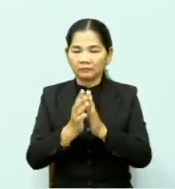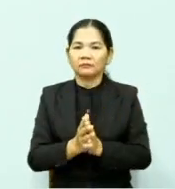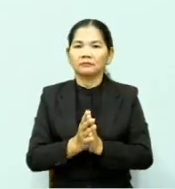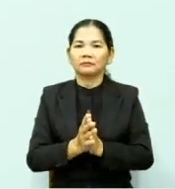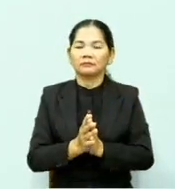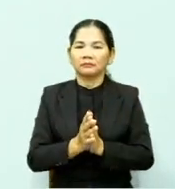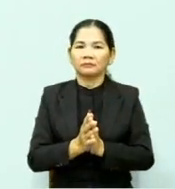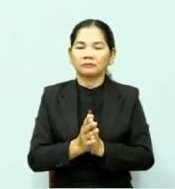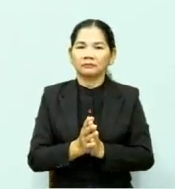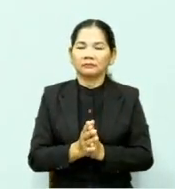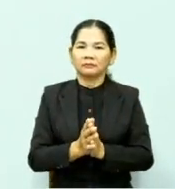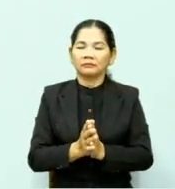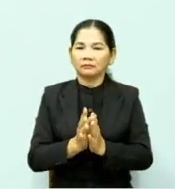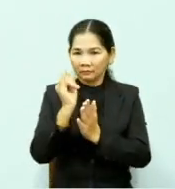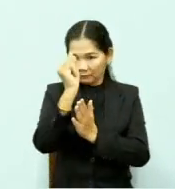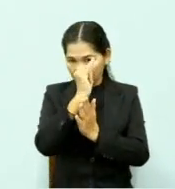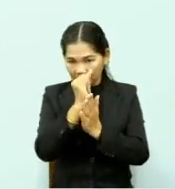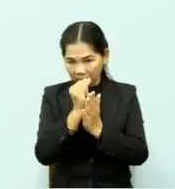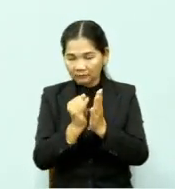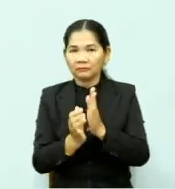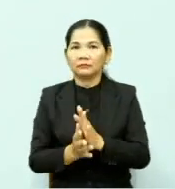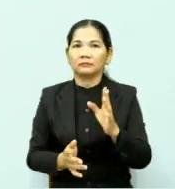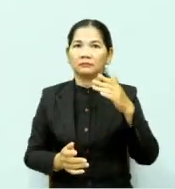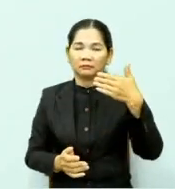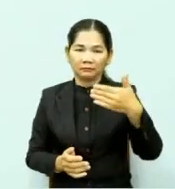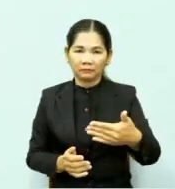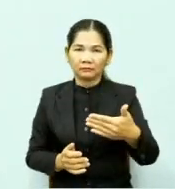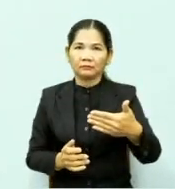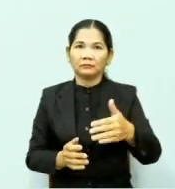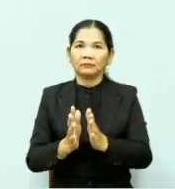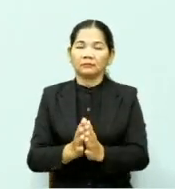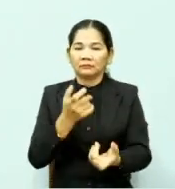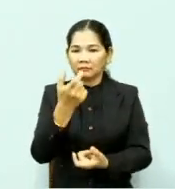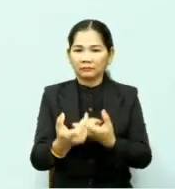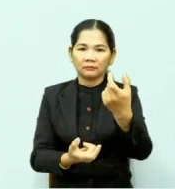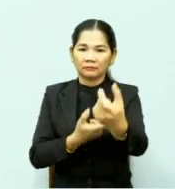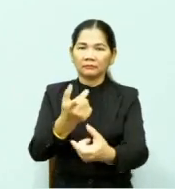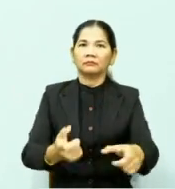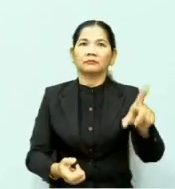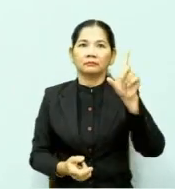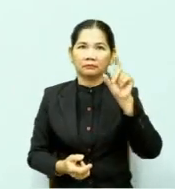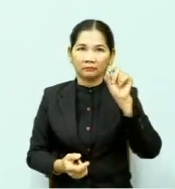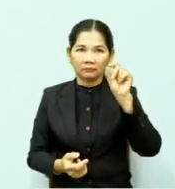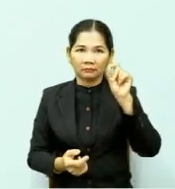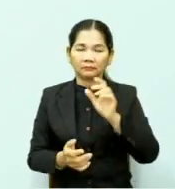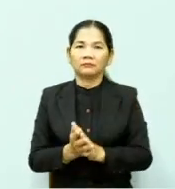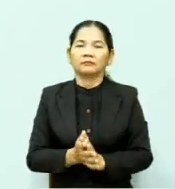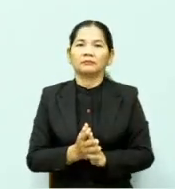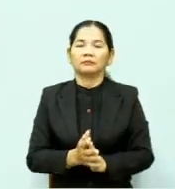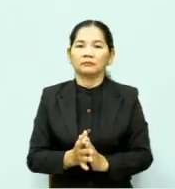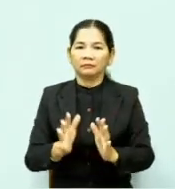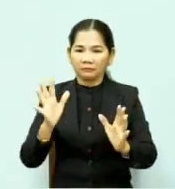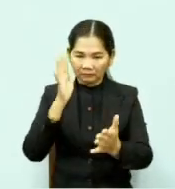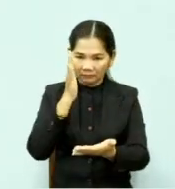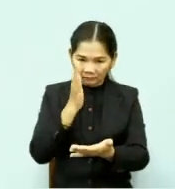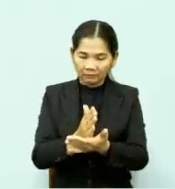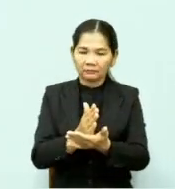bánh. Chà tì bà mối cứ bịa lúa. Chà tì đắp cứ bịa chọp.